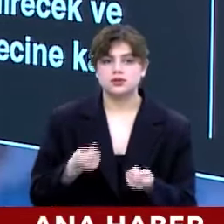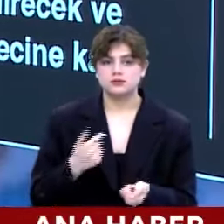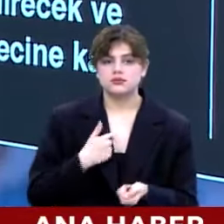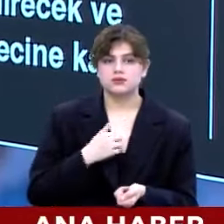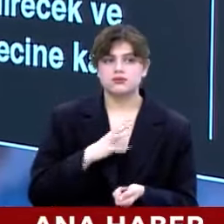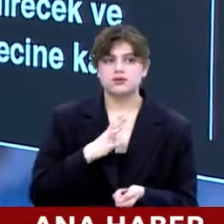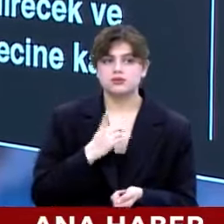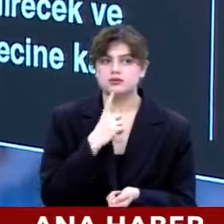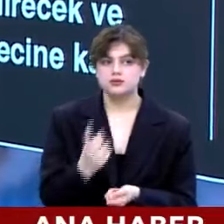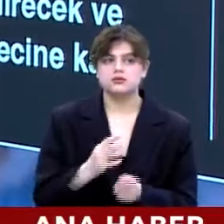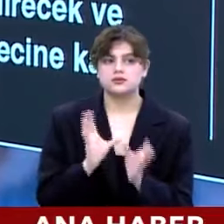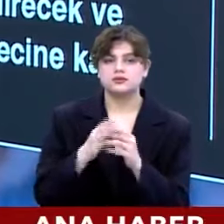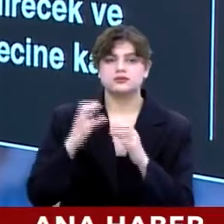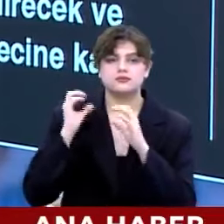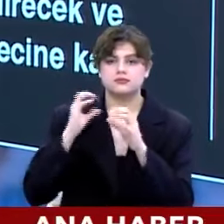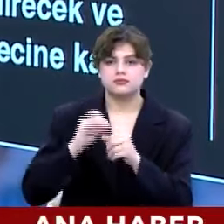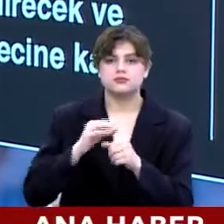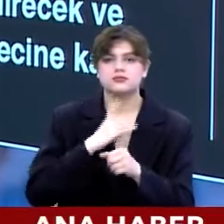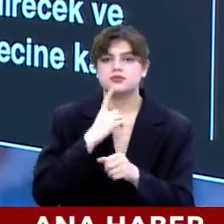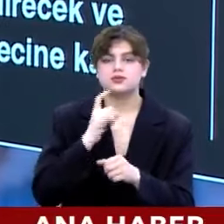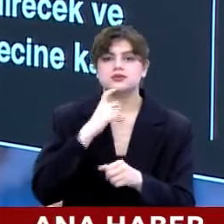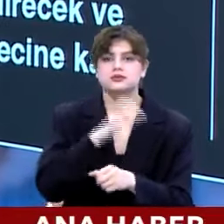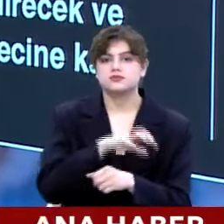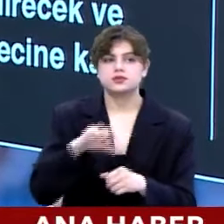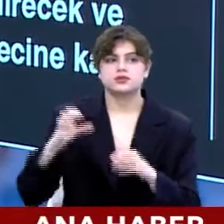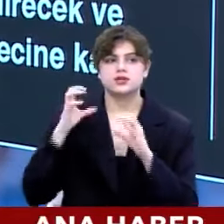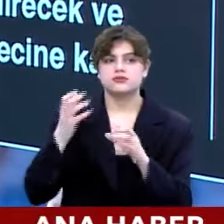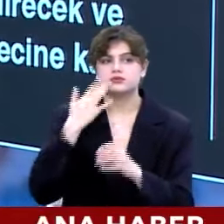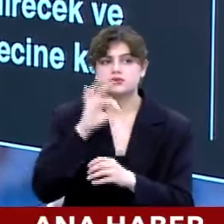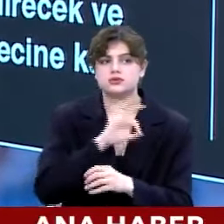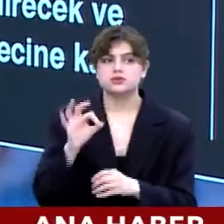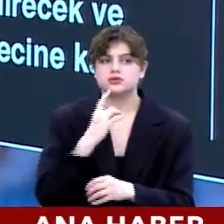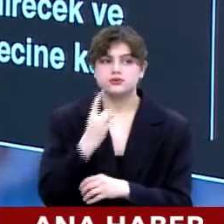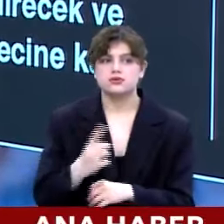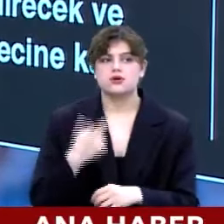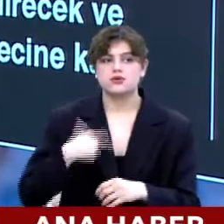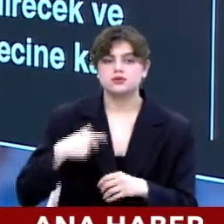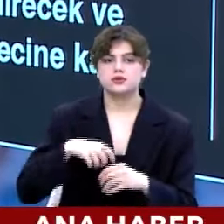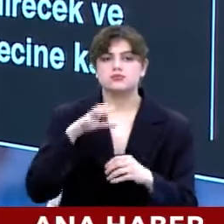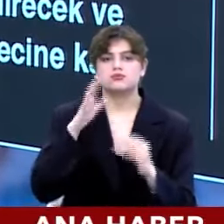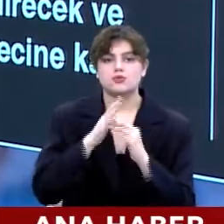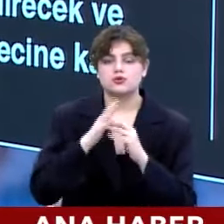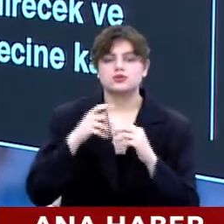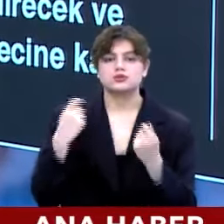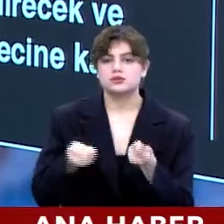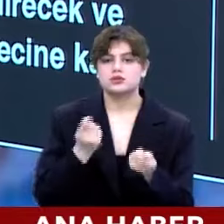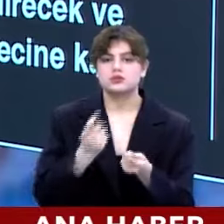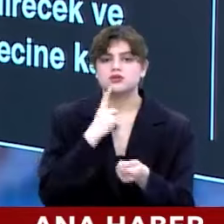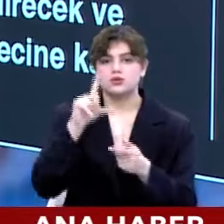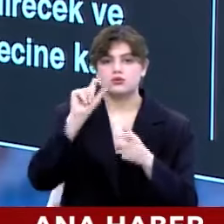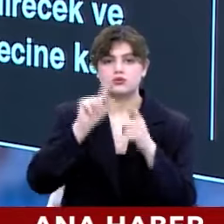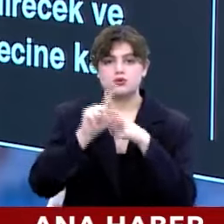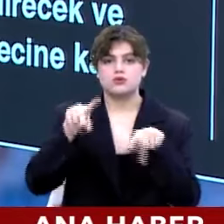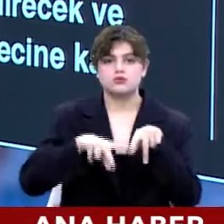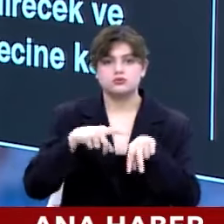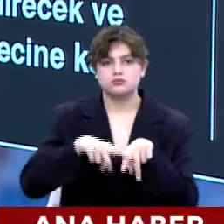var mesela bizim kurumumuzda servis ama her sektörde servis yok. Şimdi özel sektör çalışanı bu tür mesela lojman